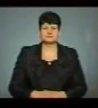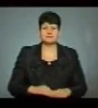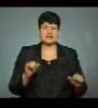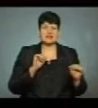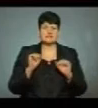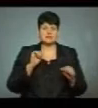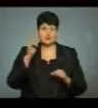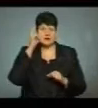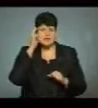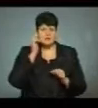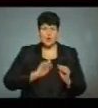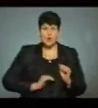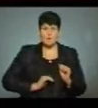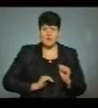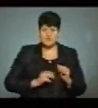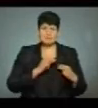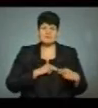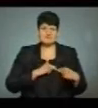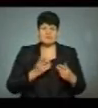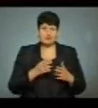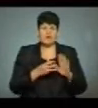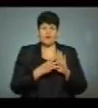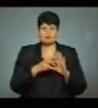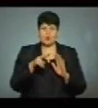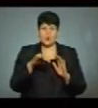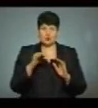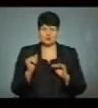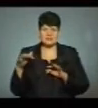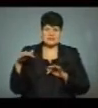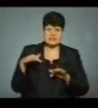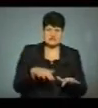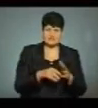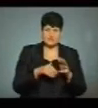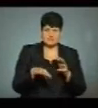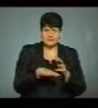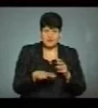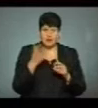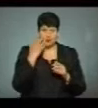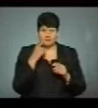Керівництво київської компанії, працівників якої 8 лютого засипало ґрунтом